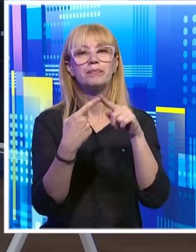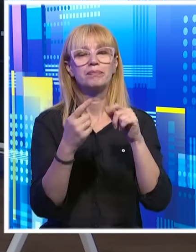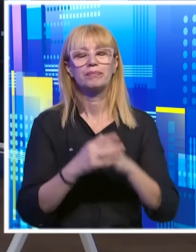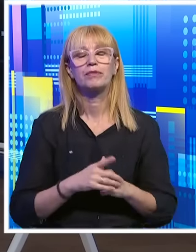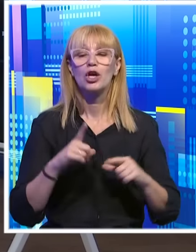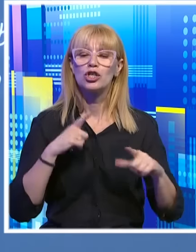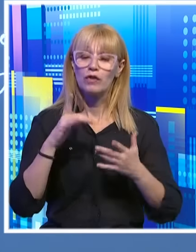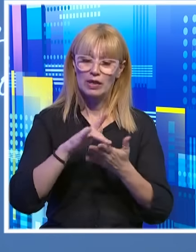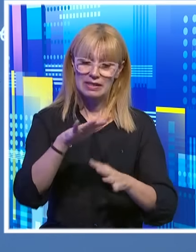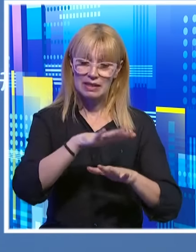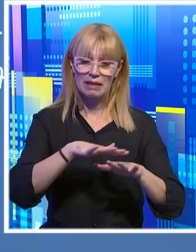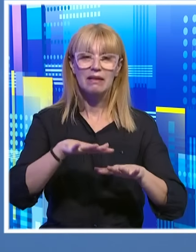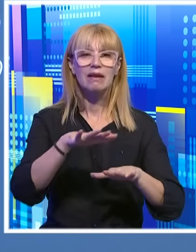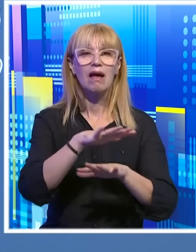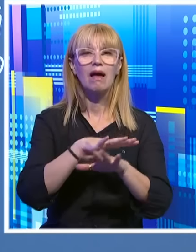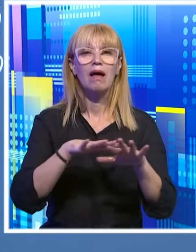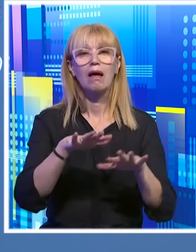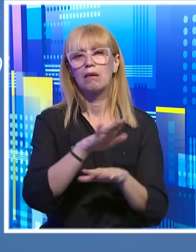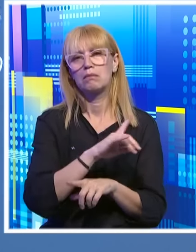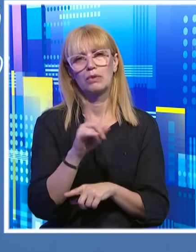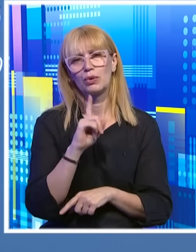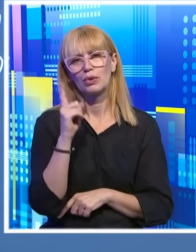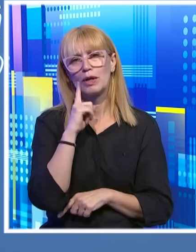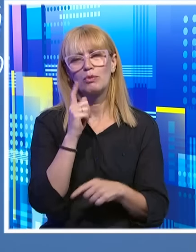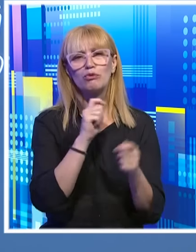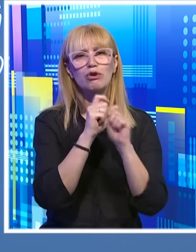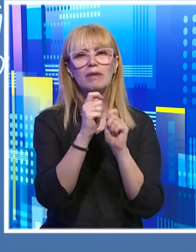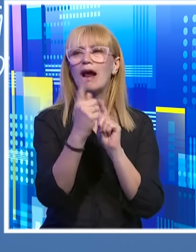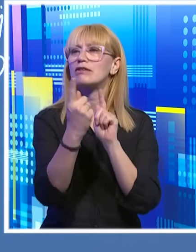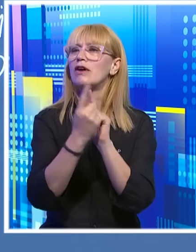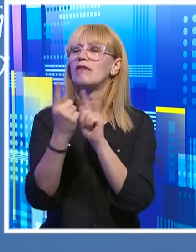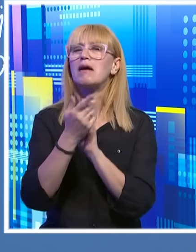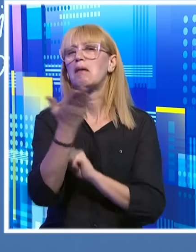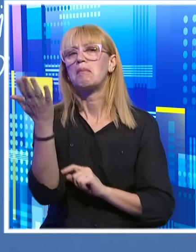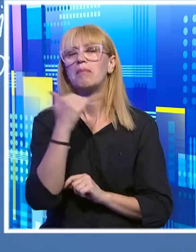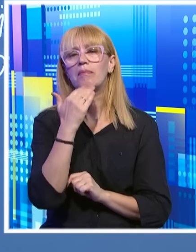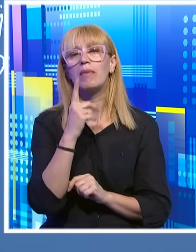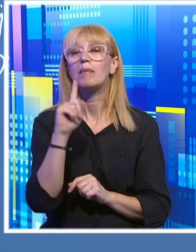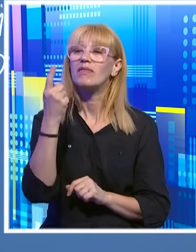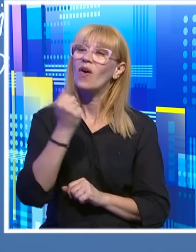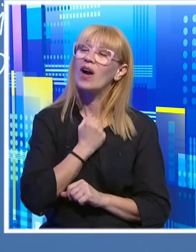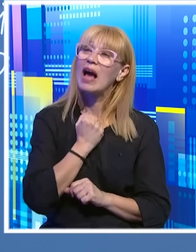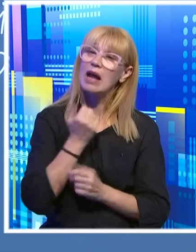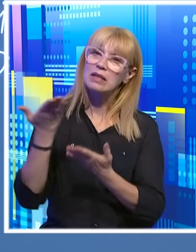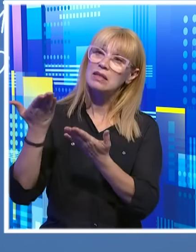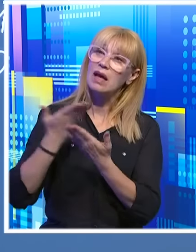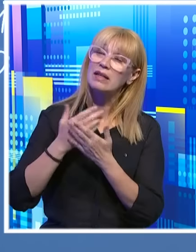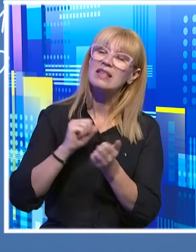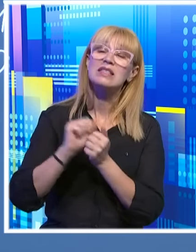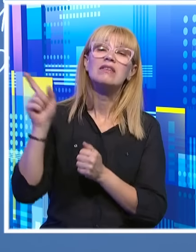životna sredina, nećemo ni pokušavati, niti sa bilo kim razgovarati, dok ne dobijemo garantije svih onih koji su u